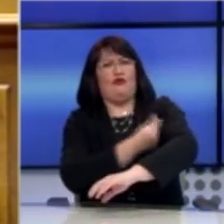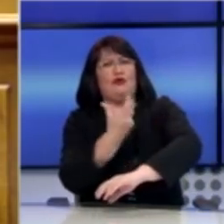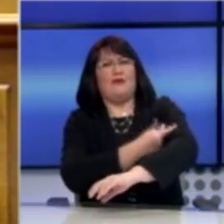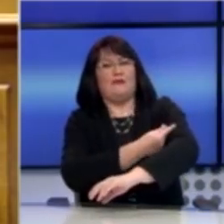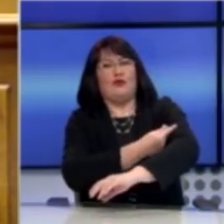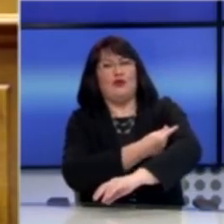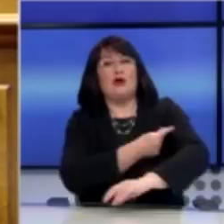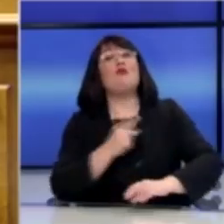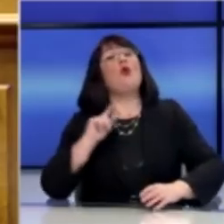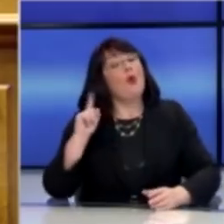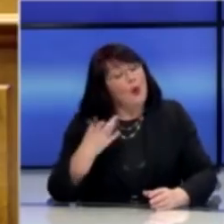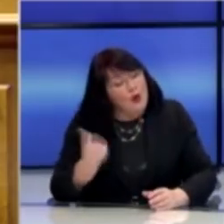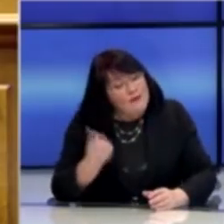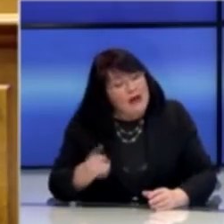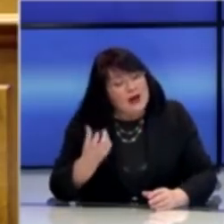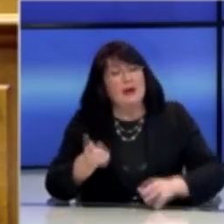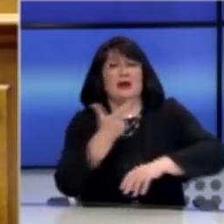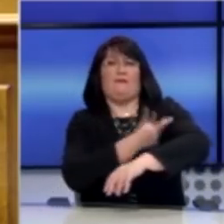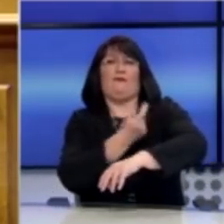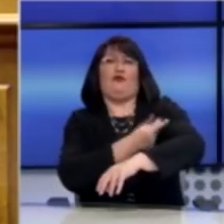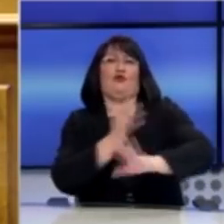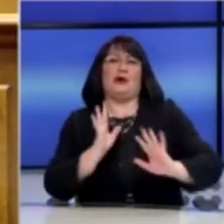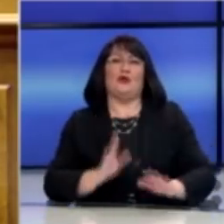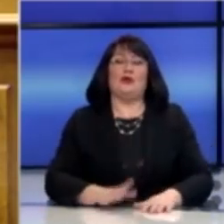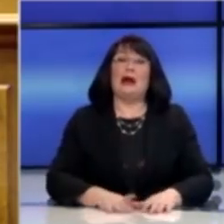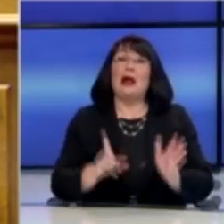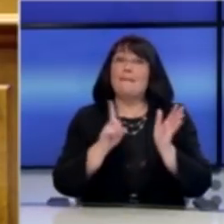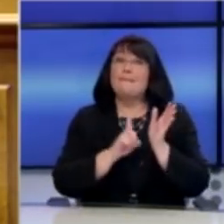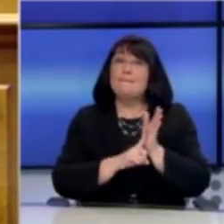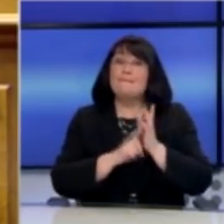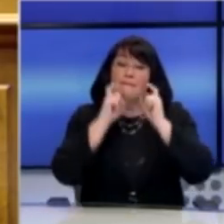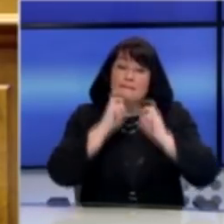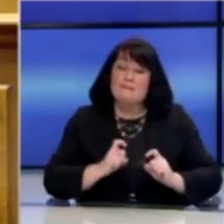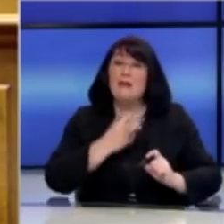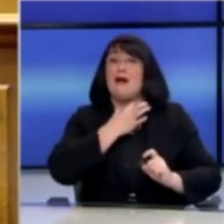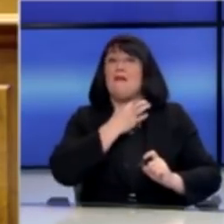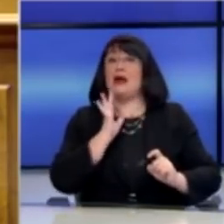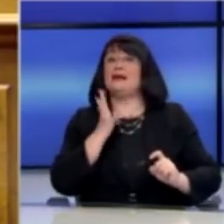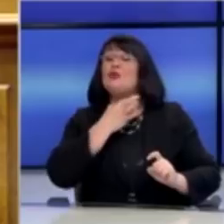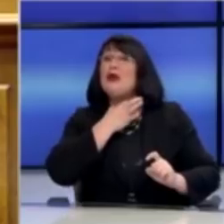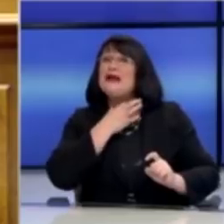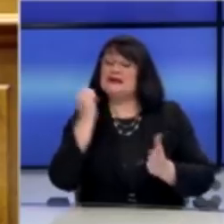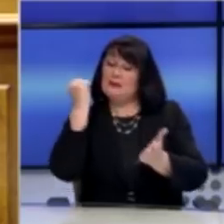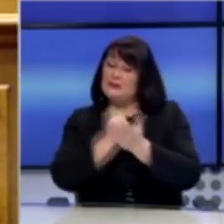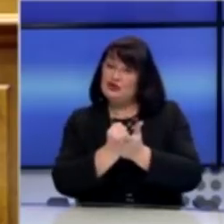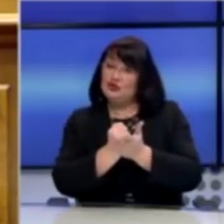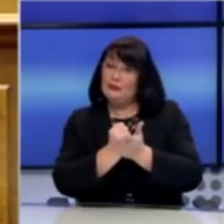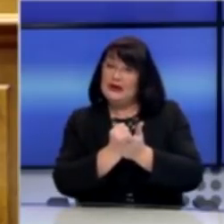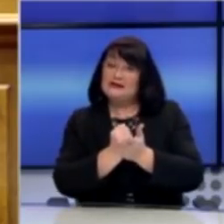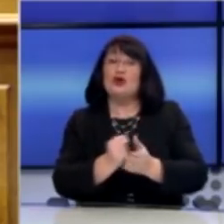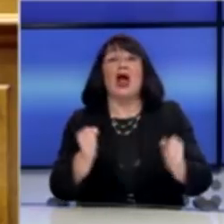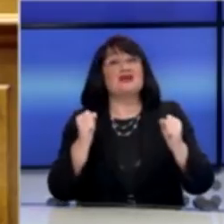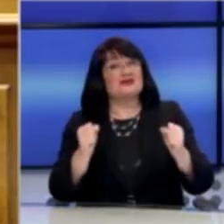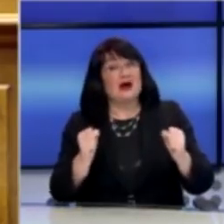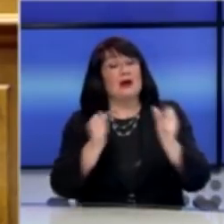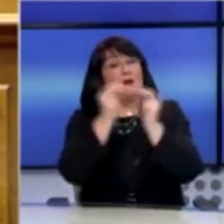τα διαθέσιμα εμβόλια, με την προϋπόθεση ότι θα λάβουν την απαραίτητη πιστοποίηση φυσικά όσον αφορά την